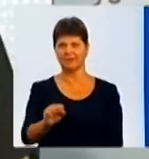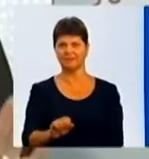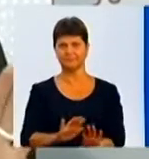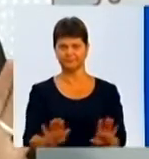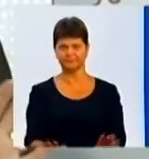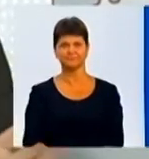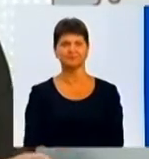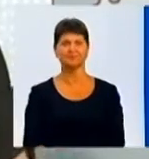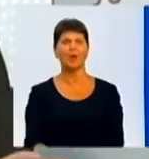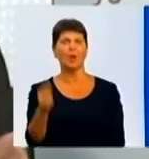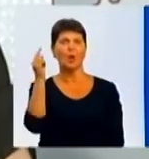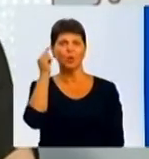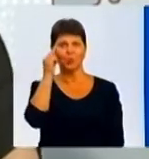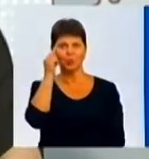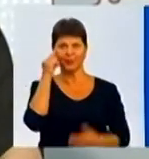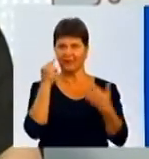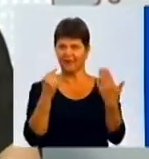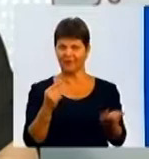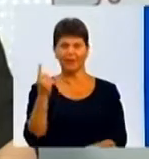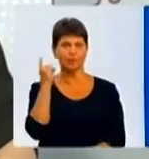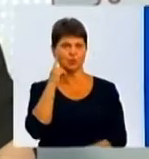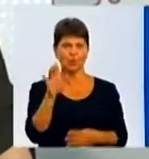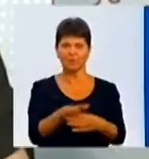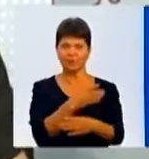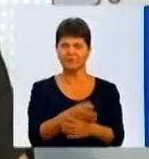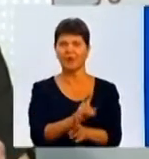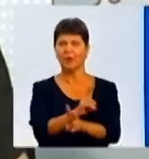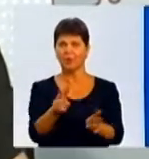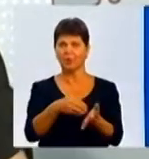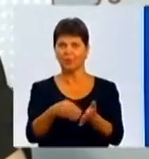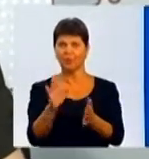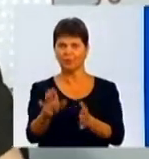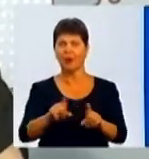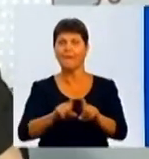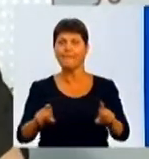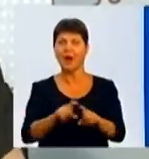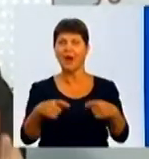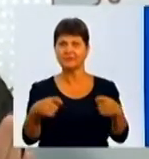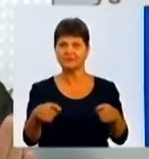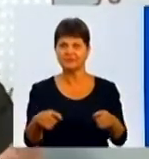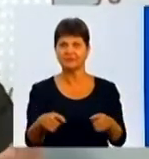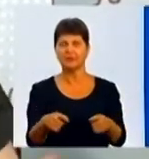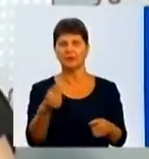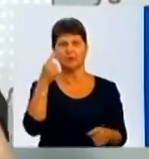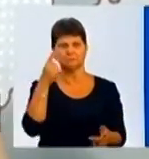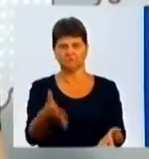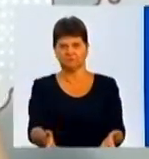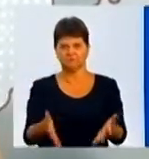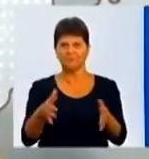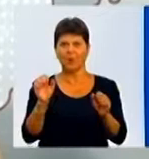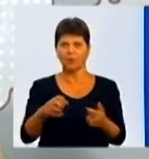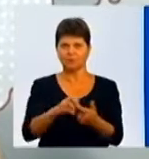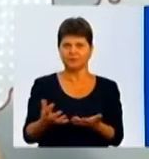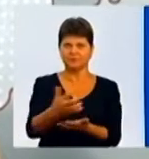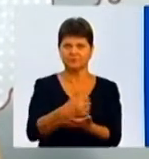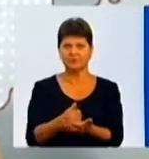Ну що ж, думки, як ви почули, розділилися. Хтось купує тільки в магазинах, хтось чітко знає, що може збирати, а хтось